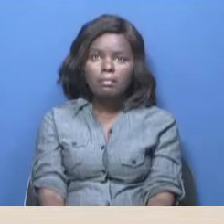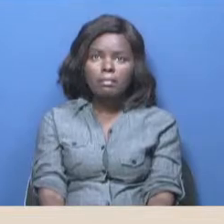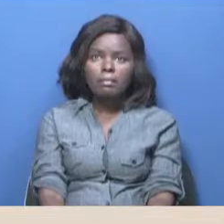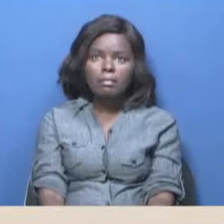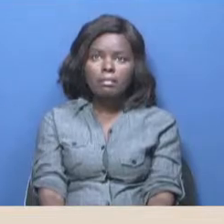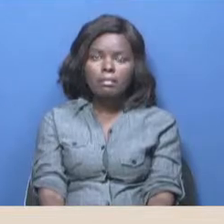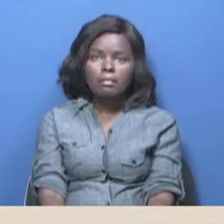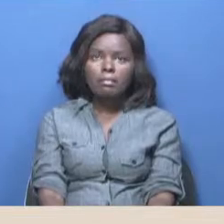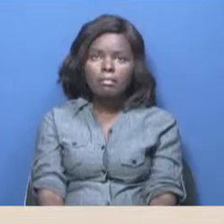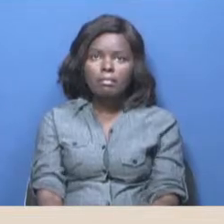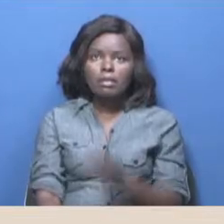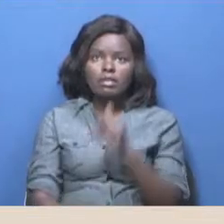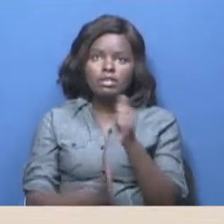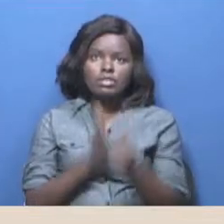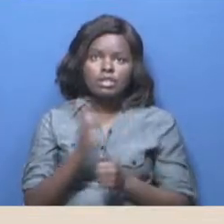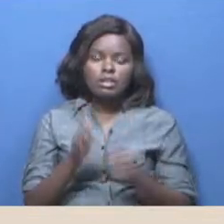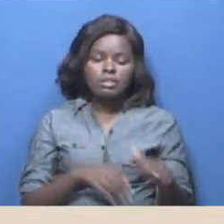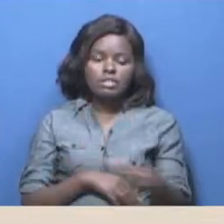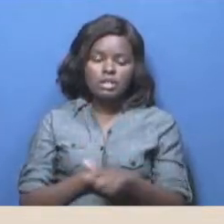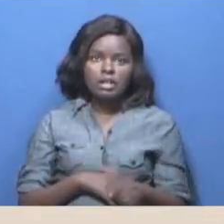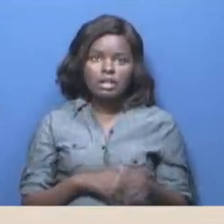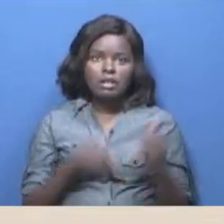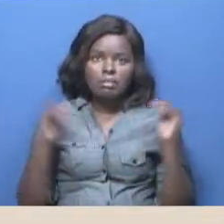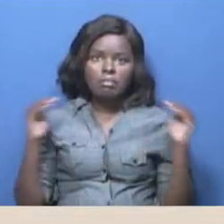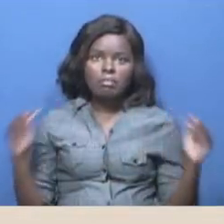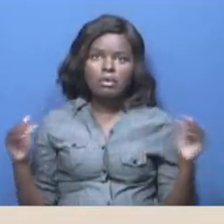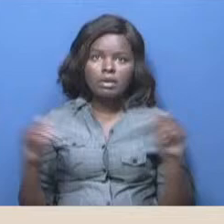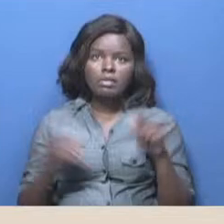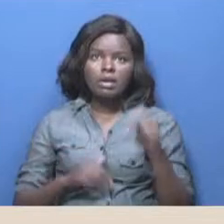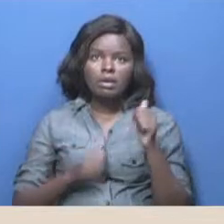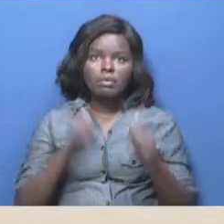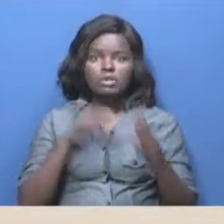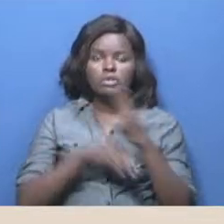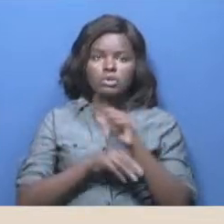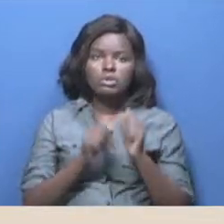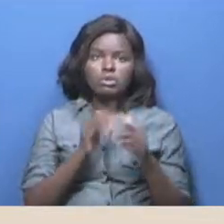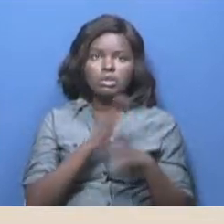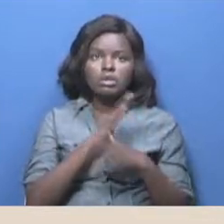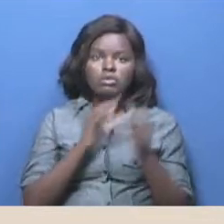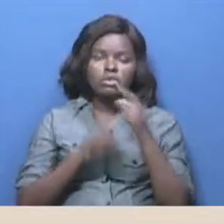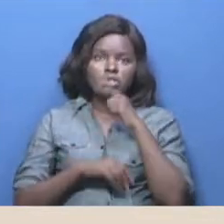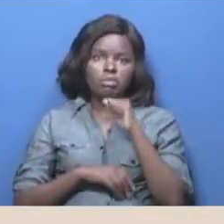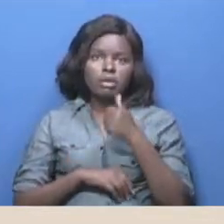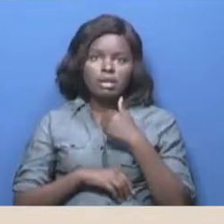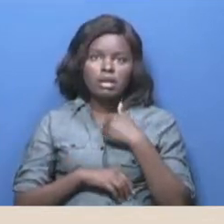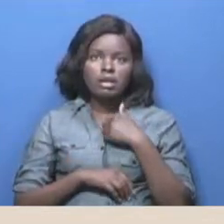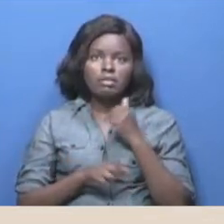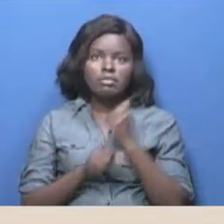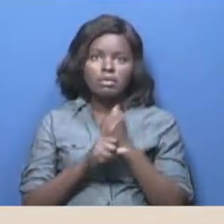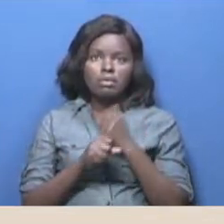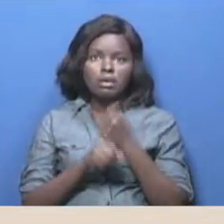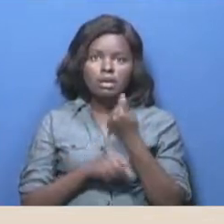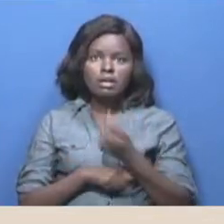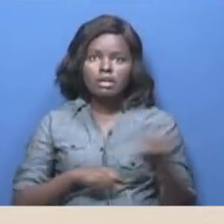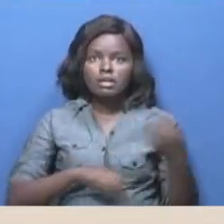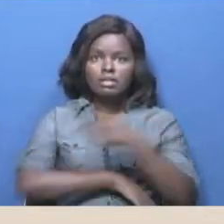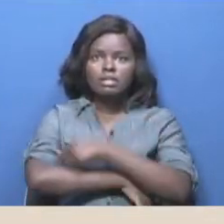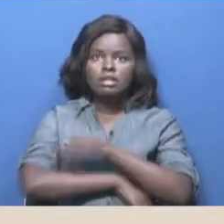Iria rĩrĩ rĩa Naivasha nĩ rĩmwe wa iria rĩnene mwena ũcio rĩrĩa rĩhũthagĩrwo nĩ ategi a thamaki kwĩmathĩra ũboco wao wa oro